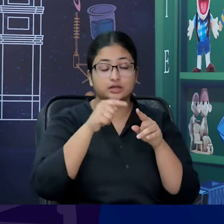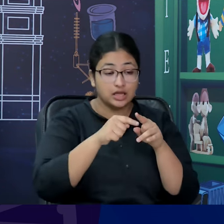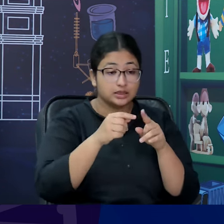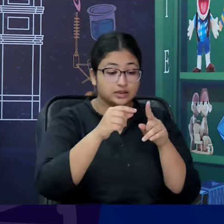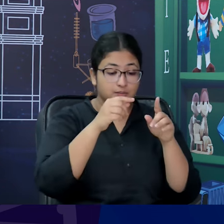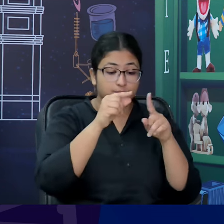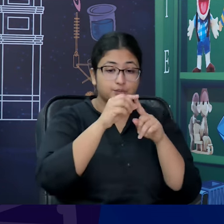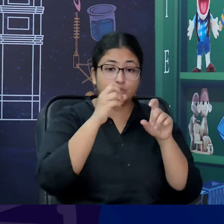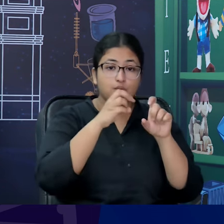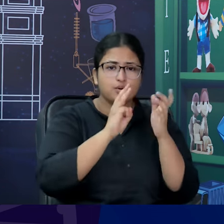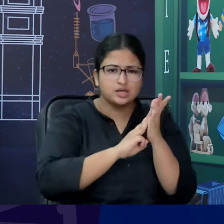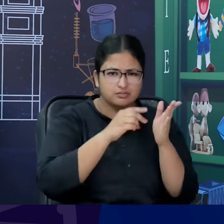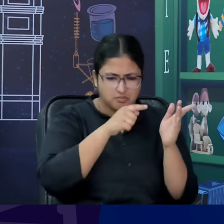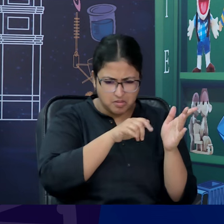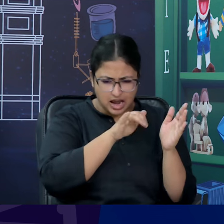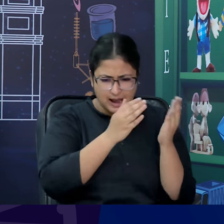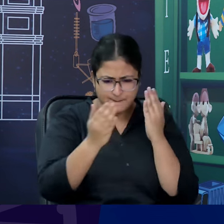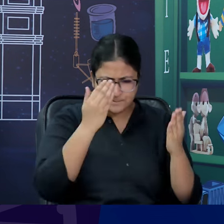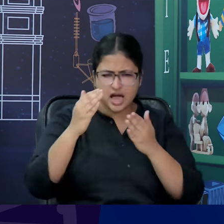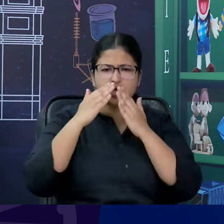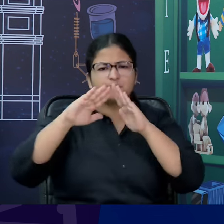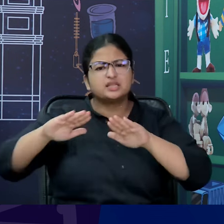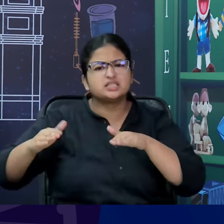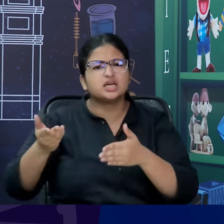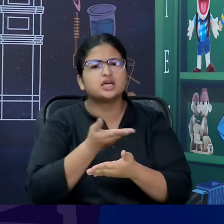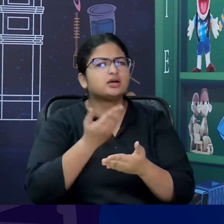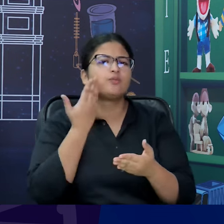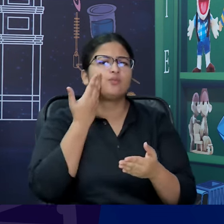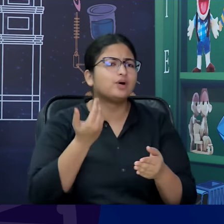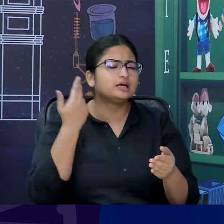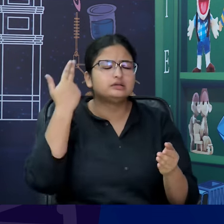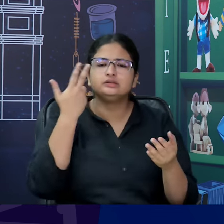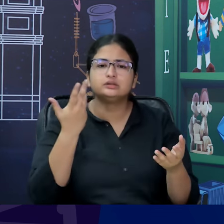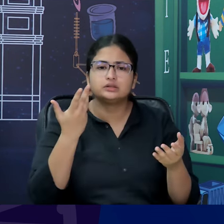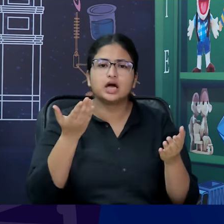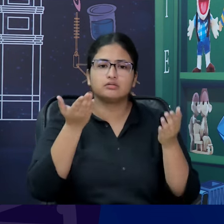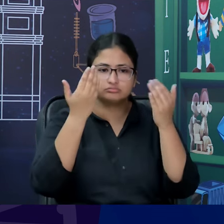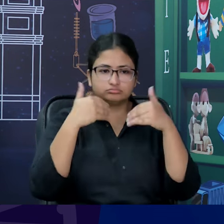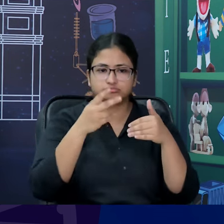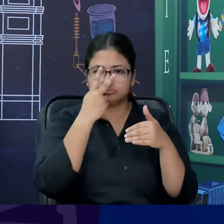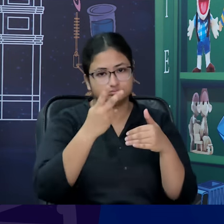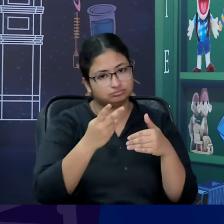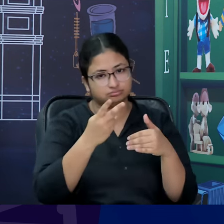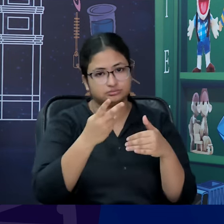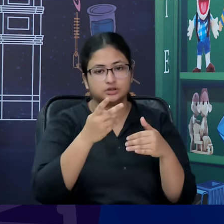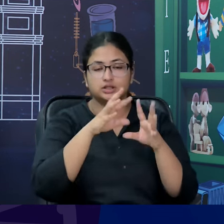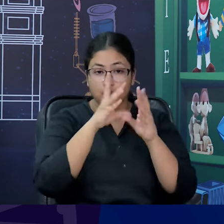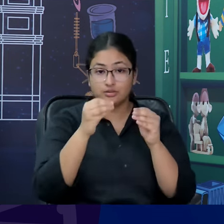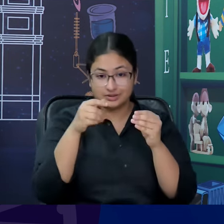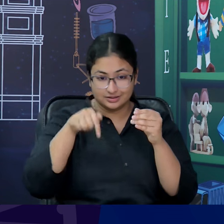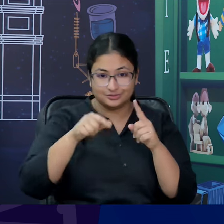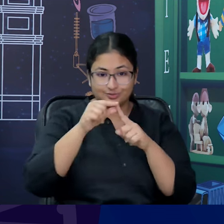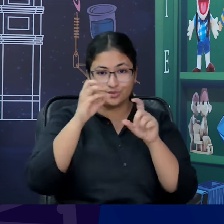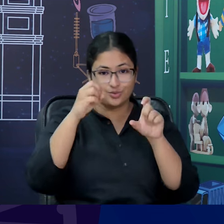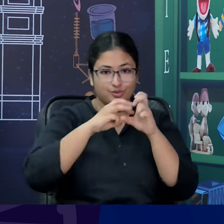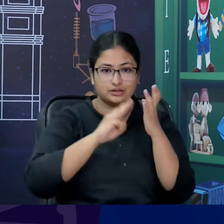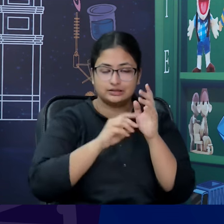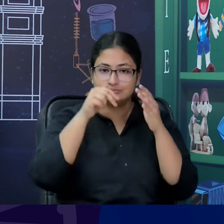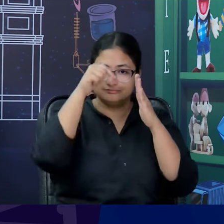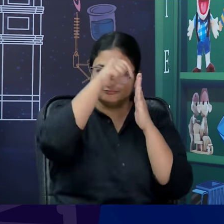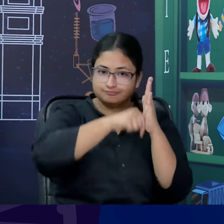के क्या कारण हो सकते हैं भाषा को सहूलियत से बरतने से कवि का क्या अभिप्राय है सर ने भी इसको समझाया आपको विस्तार से कवियों के लिए